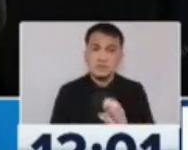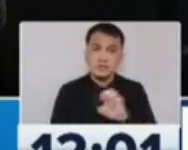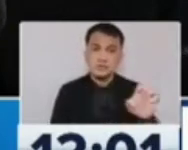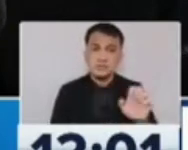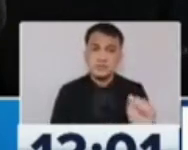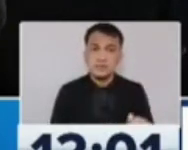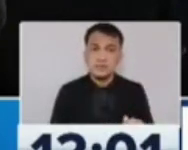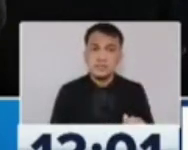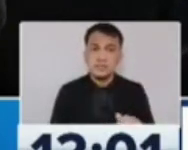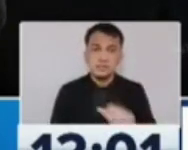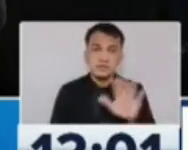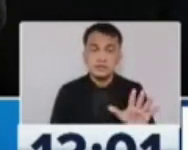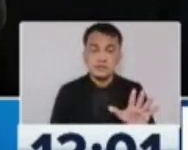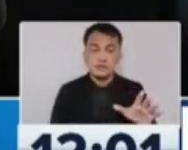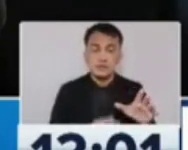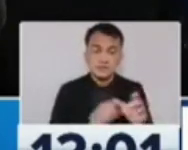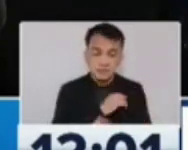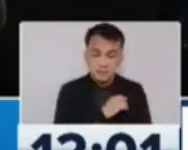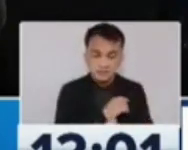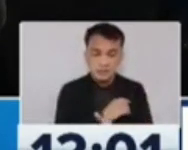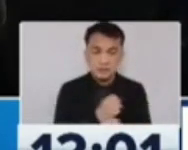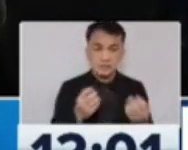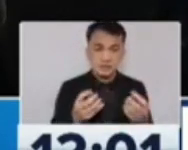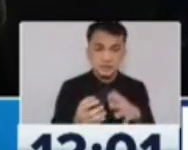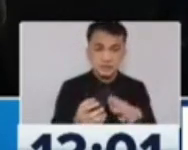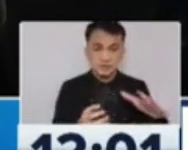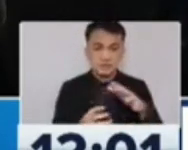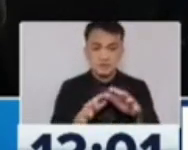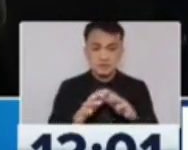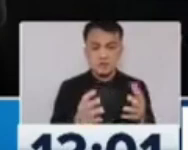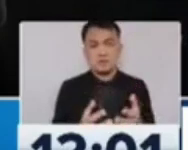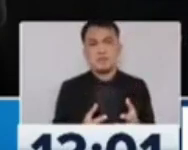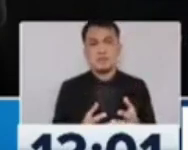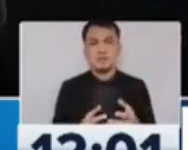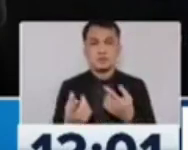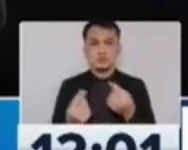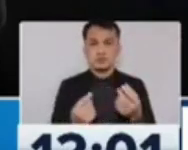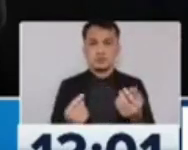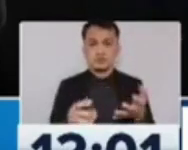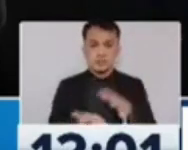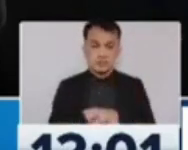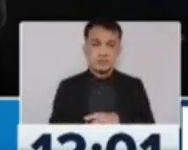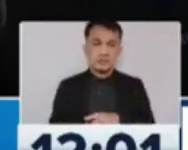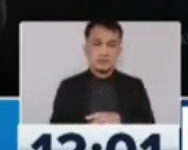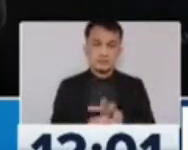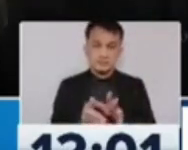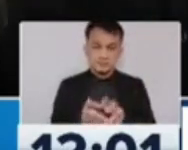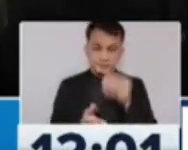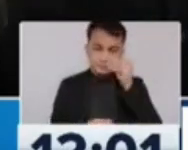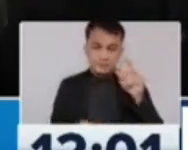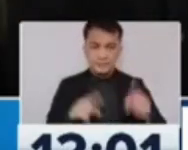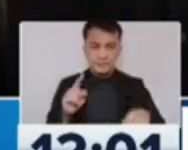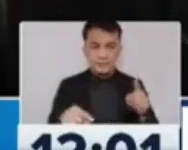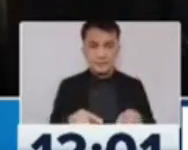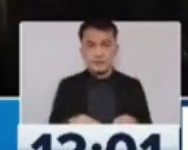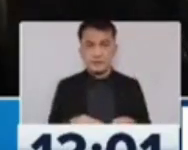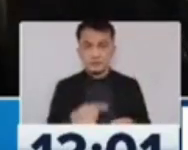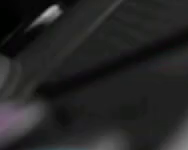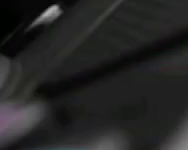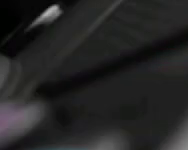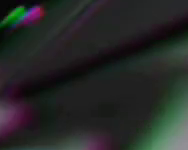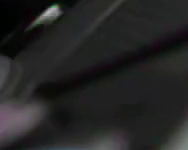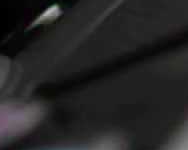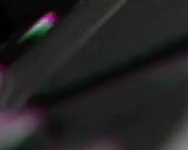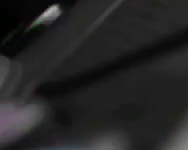circular galing sa central office para sabihin kung anong gagawin. And this is what is happening. This is the good thing.